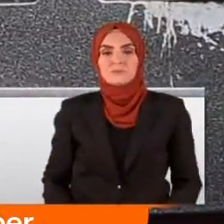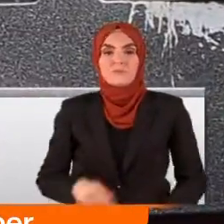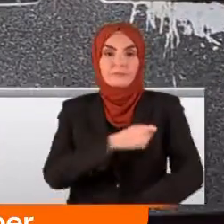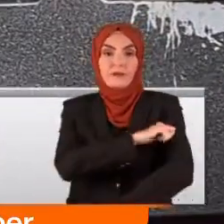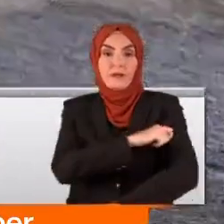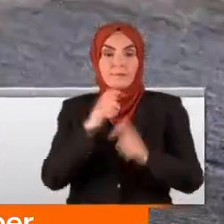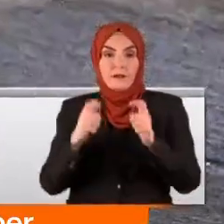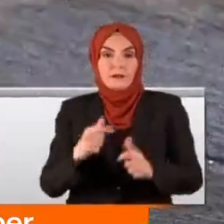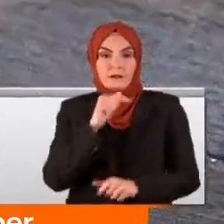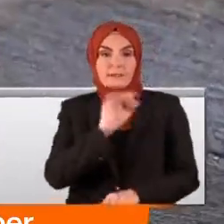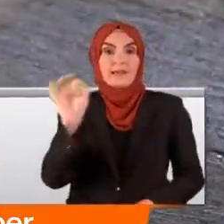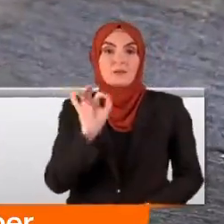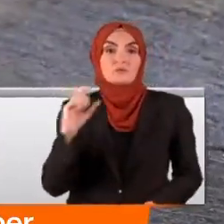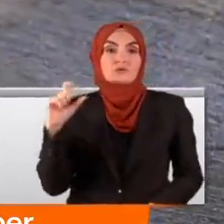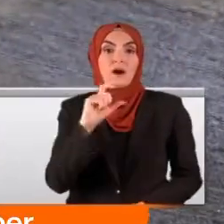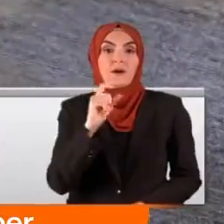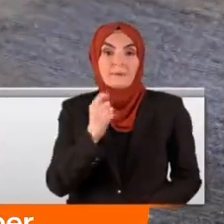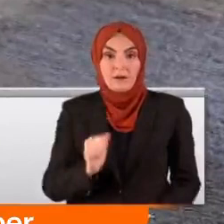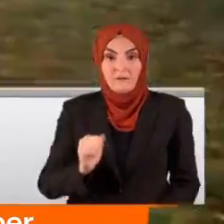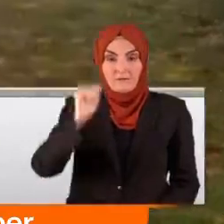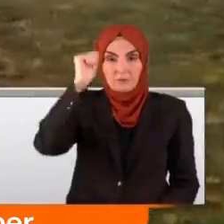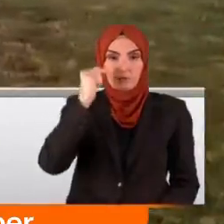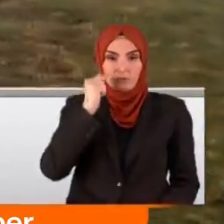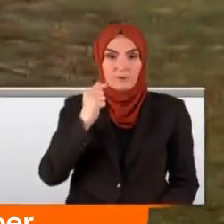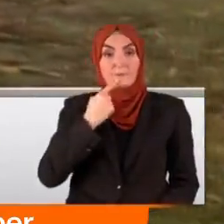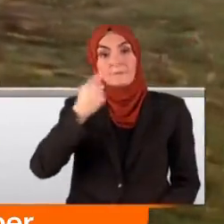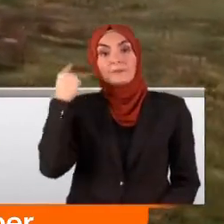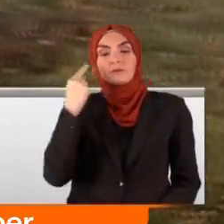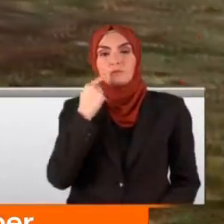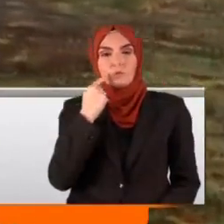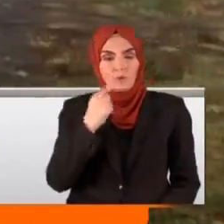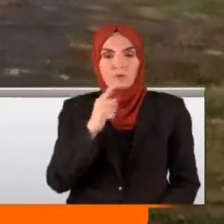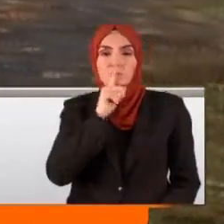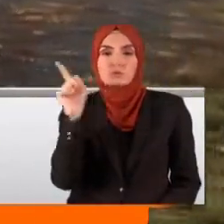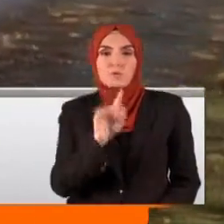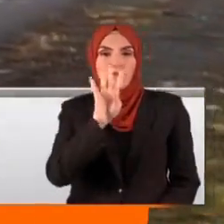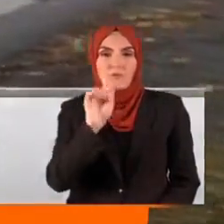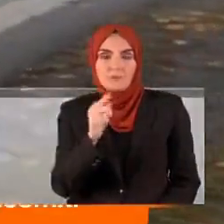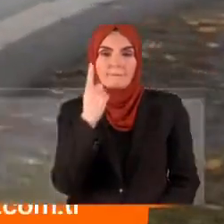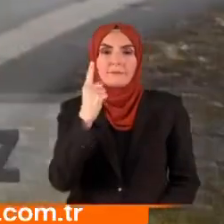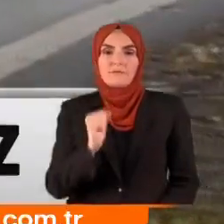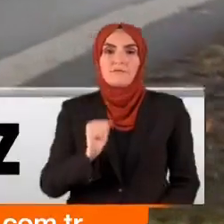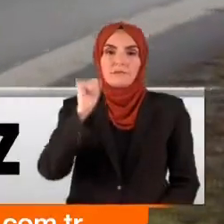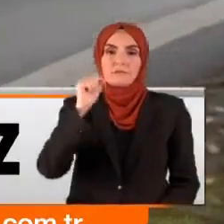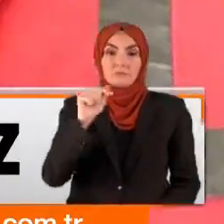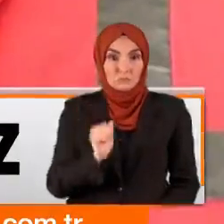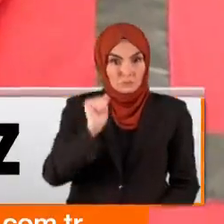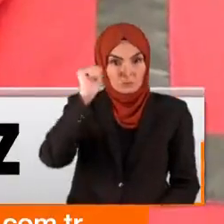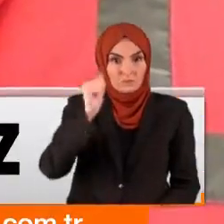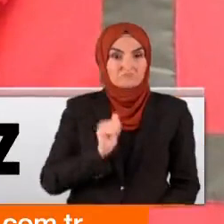Almanya'da Eylül ayı enflasyonu geçtiğimiz yıla göre %4.1 arttı ve bu yükselişin daha da devam etmesi